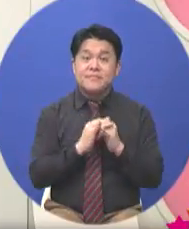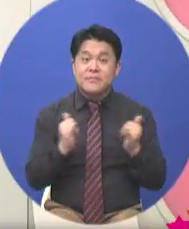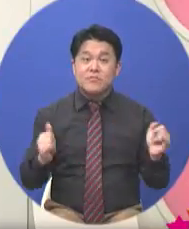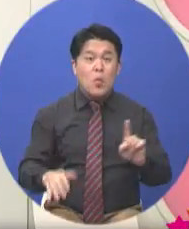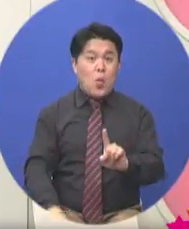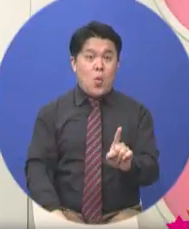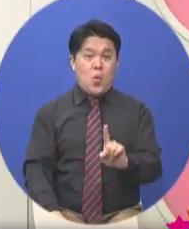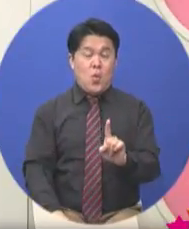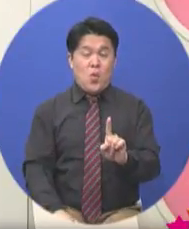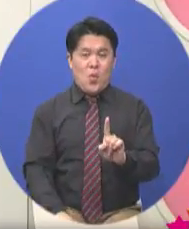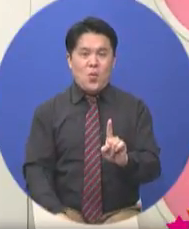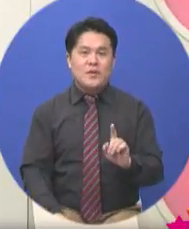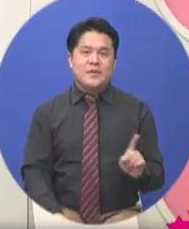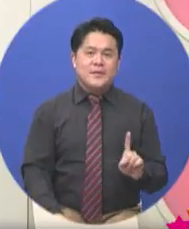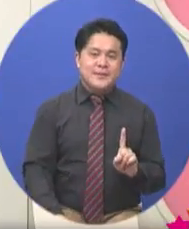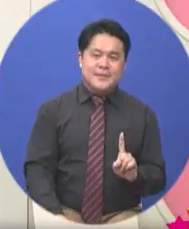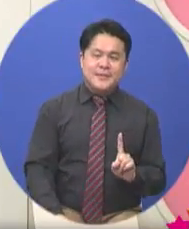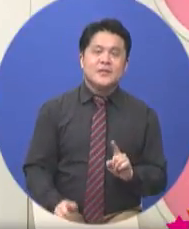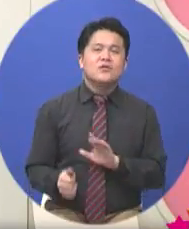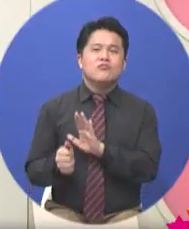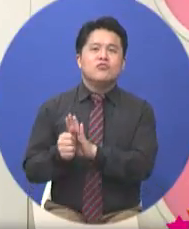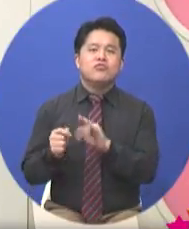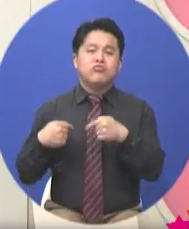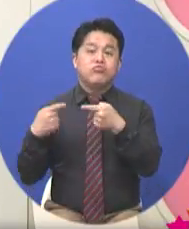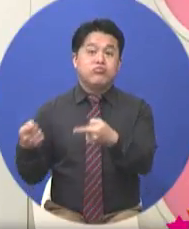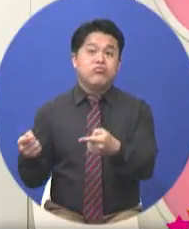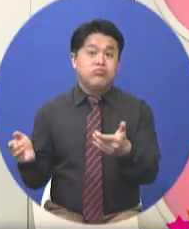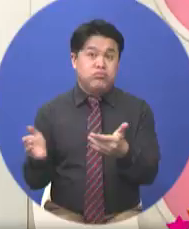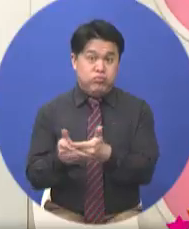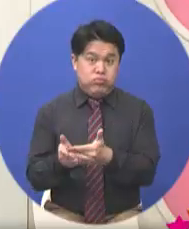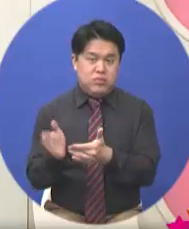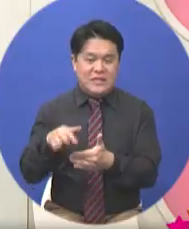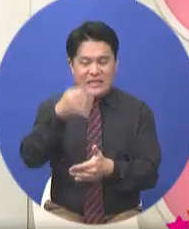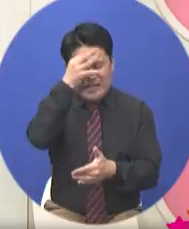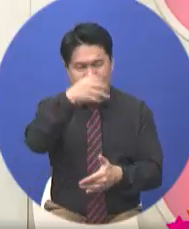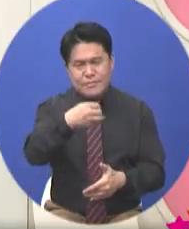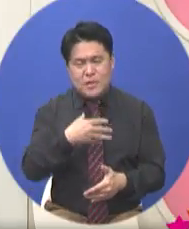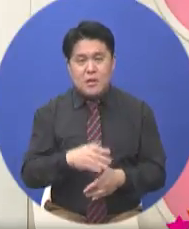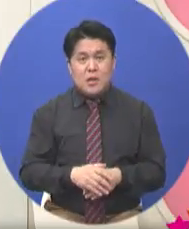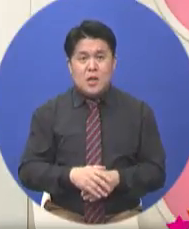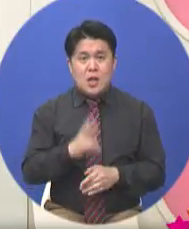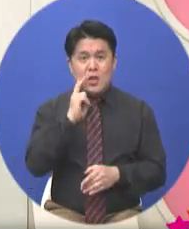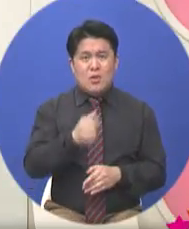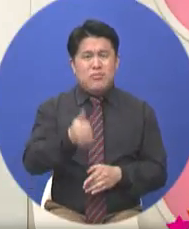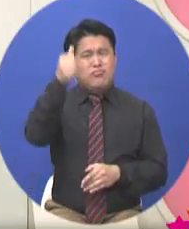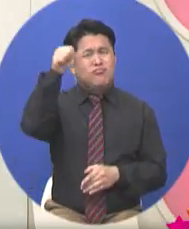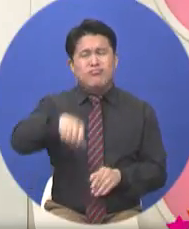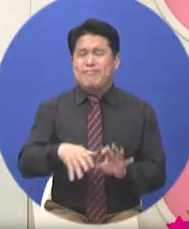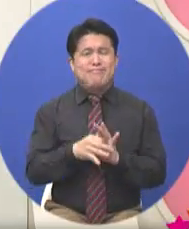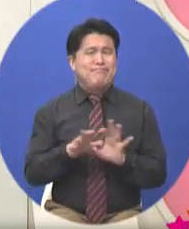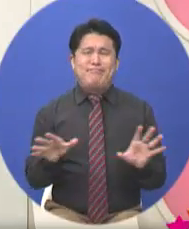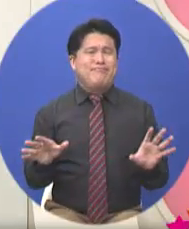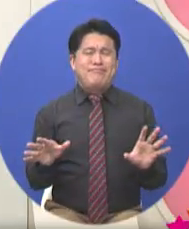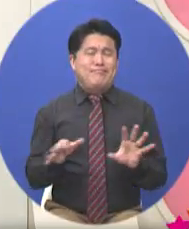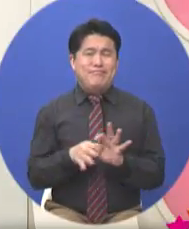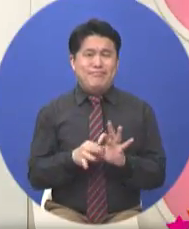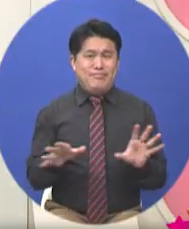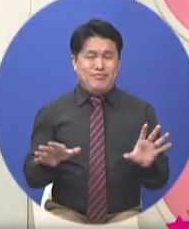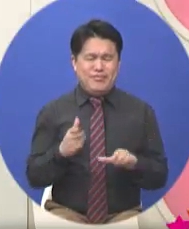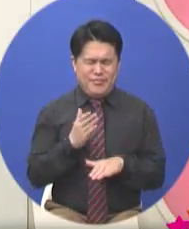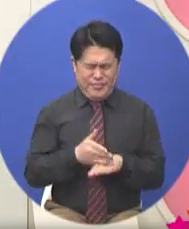분들 정말 좋은 일하고도 아유 죄송합니다. 뭐 노래 잘하고 못하고가 어디 있어요.